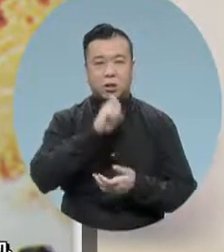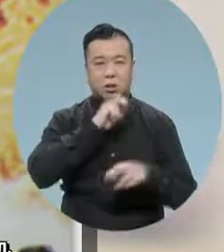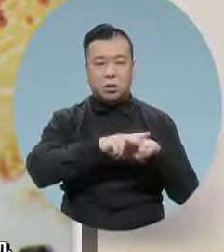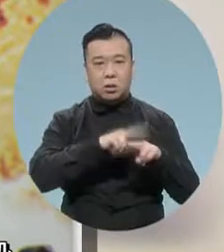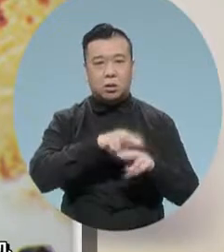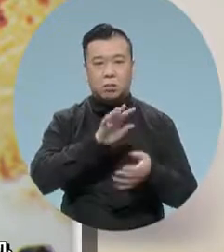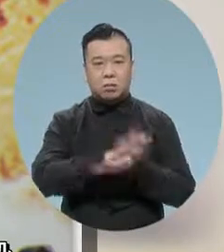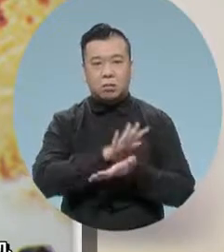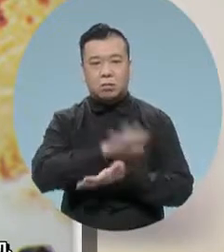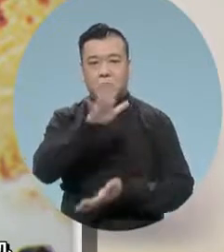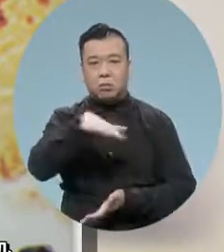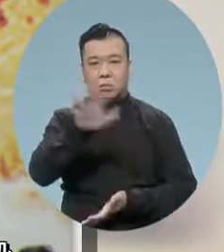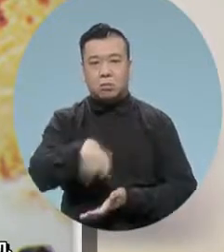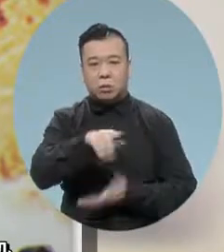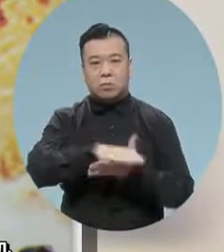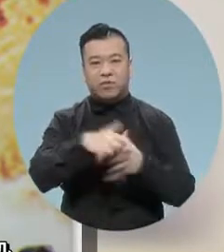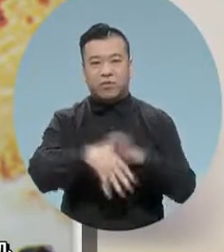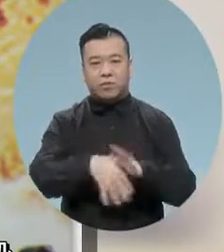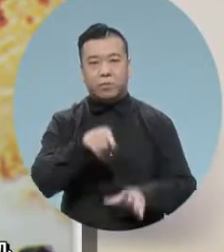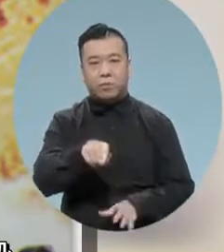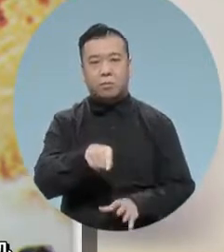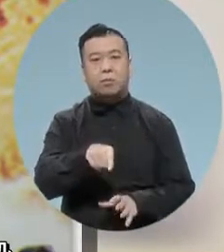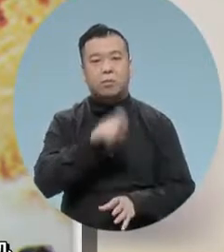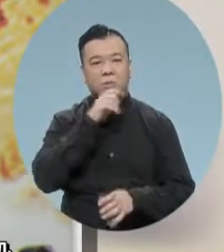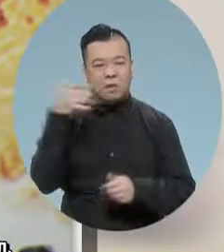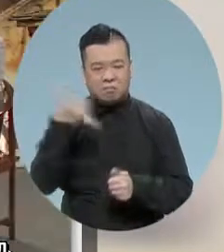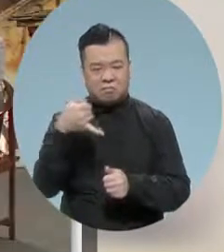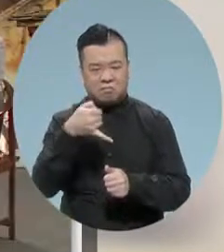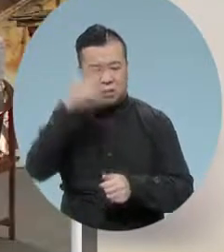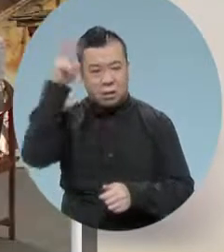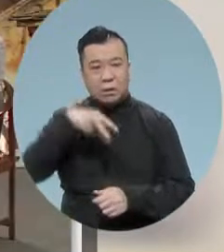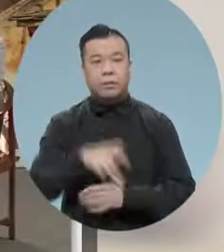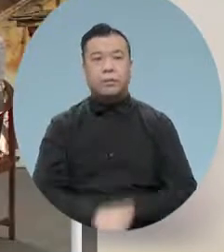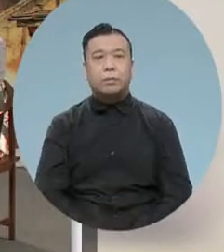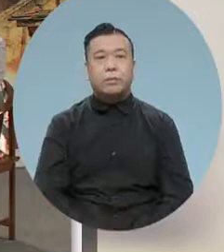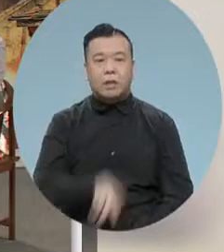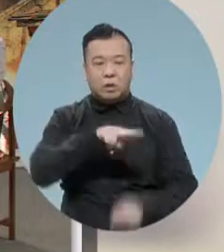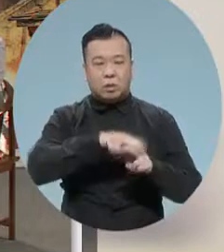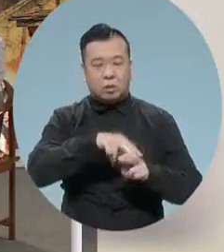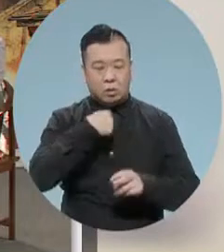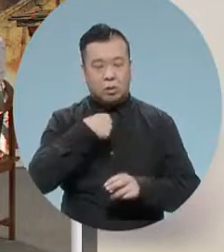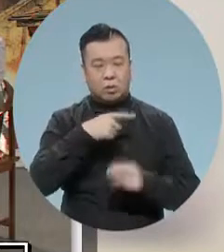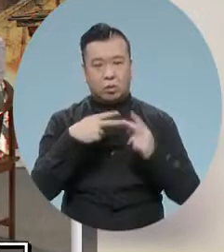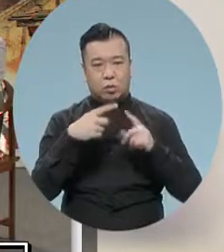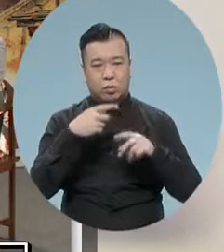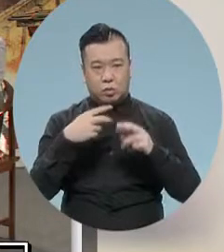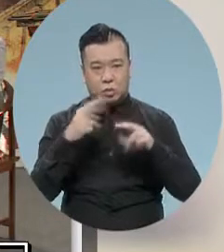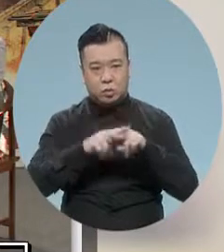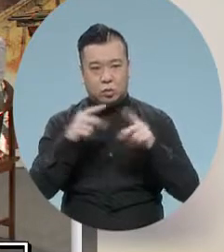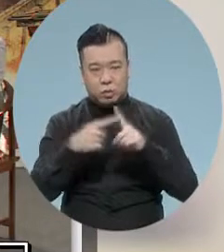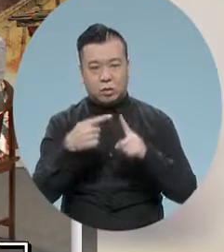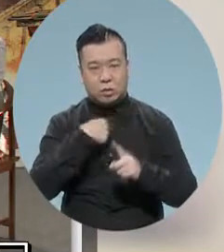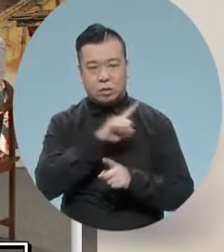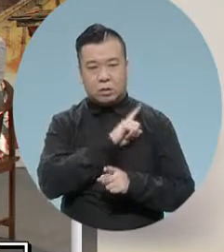国5000年文化嗰个底蕴嘅沉淀。中共希望我哋中国人喺翻我